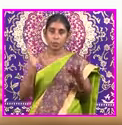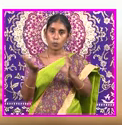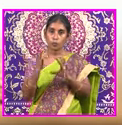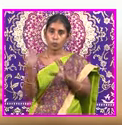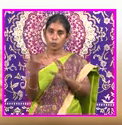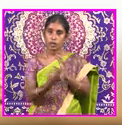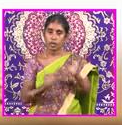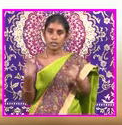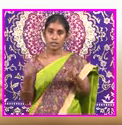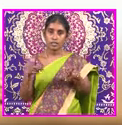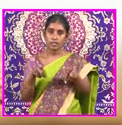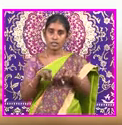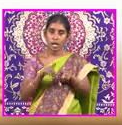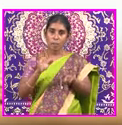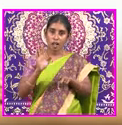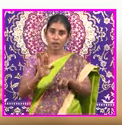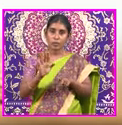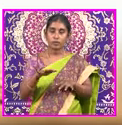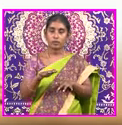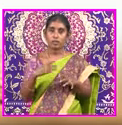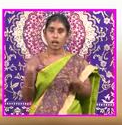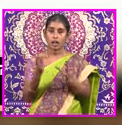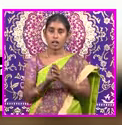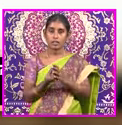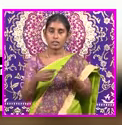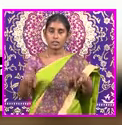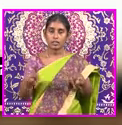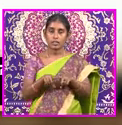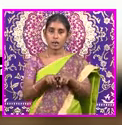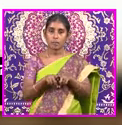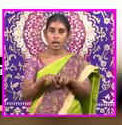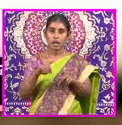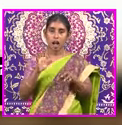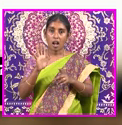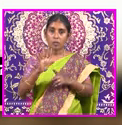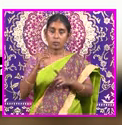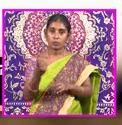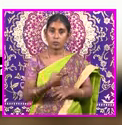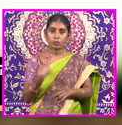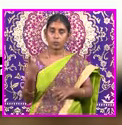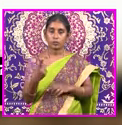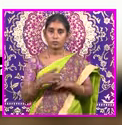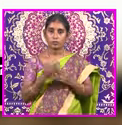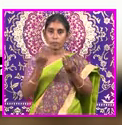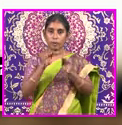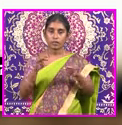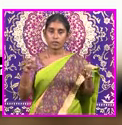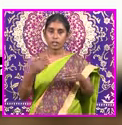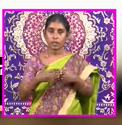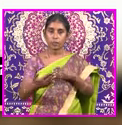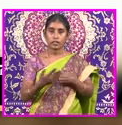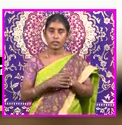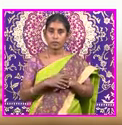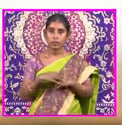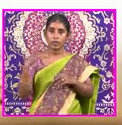பார்த்துருக்கோம். வானிலை மற்றும் காலநிலையை பாதிக்கக்கூடிய காரணிகளை பார்த்தோம். அதுக்கடுத்தது புவி